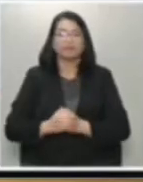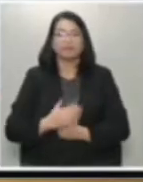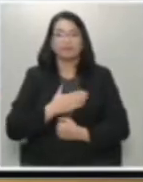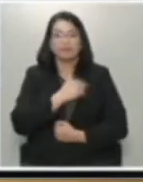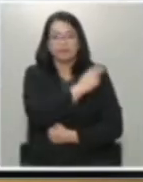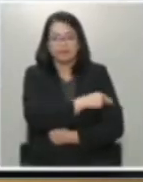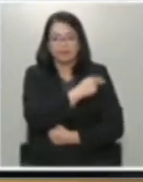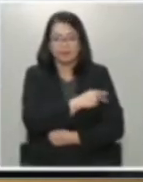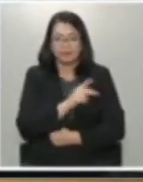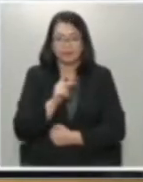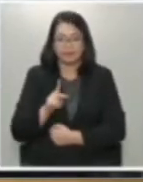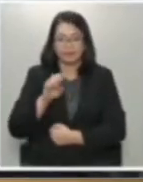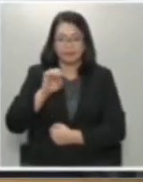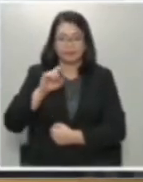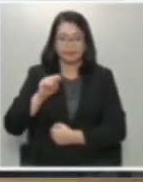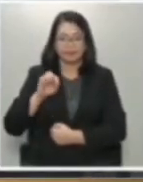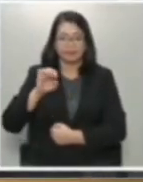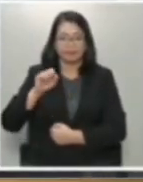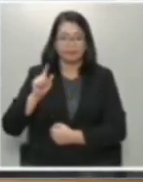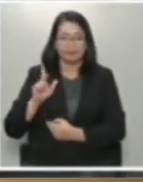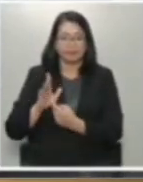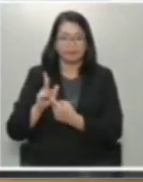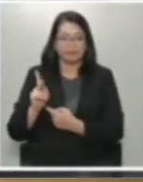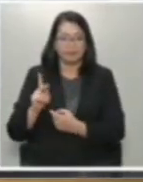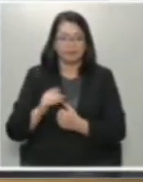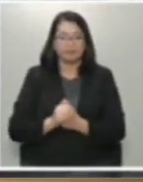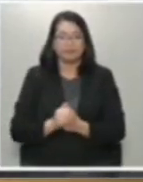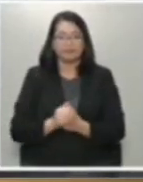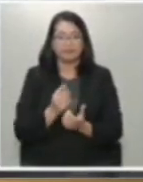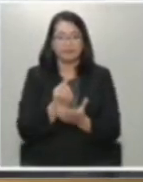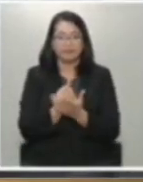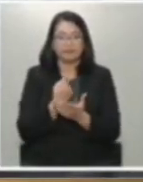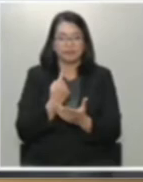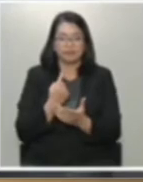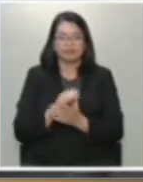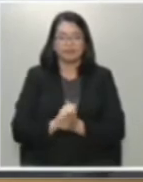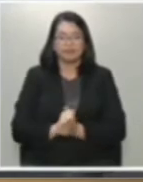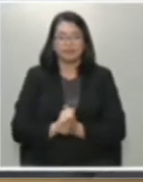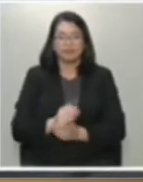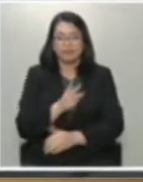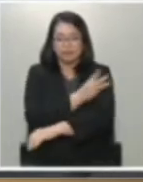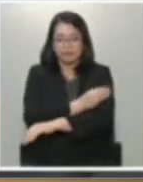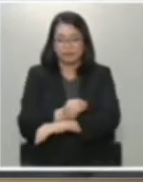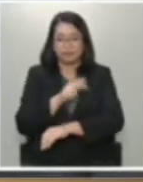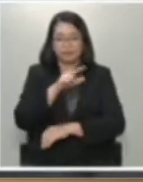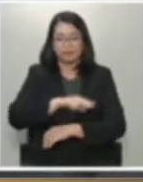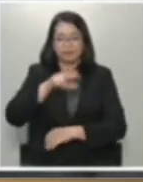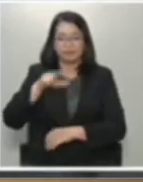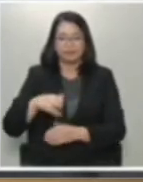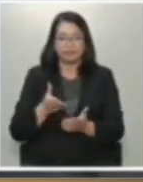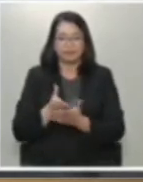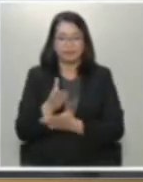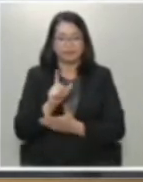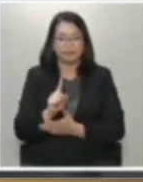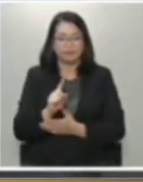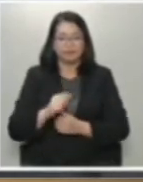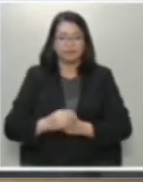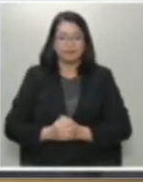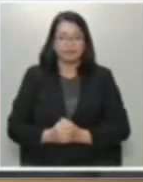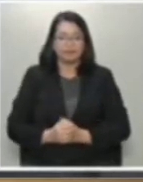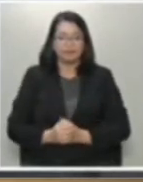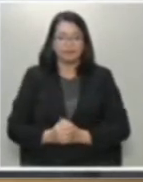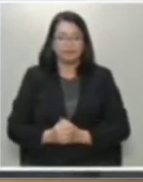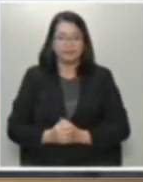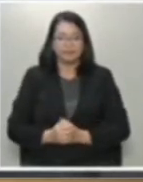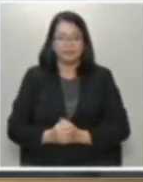มนายแพทย์กิติศักดิ์คณาสวัสดิ์สมาชิกสภาผู้แทนราษฎรจังหวัดมหาสารคามพรรคเพื่อไทยเขต1ท่าน